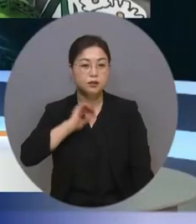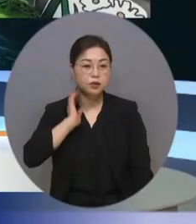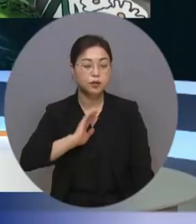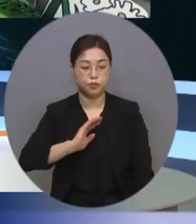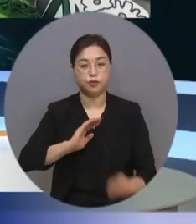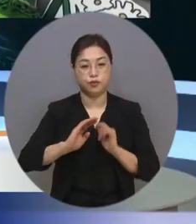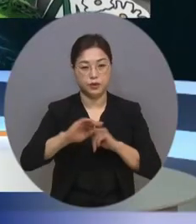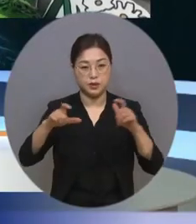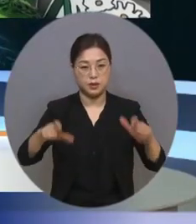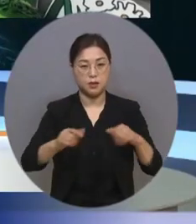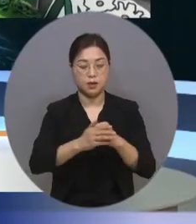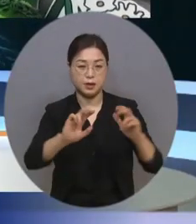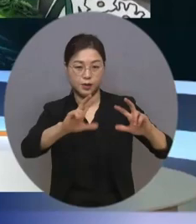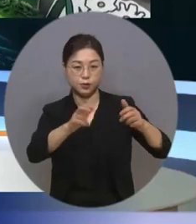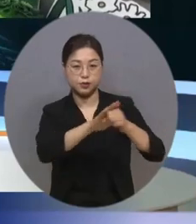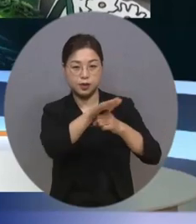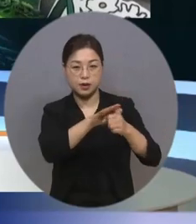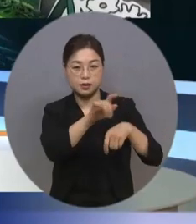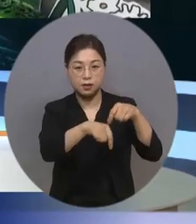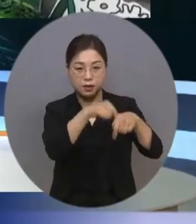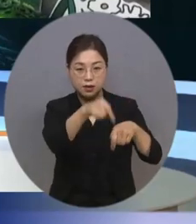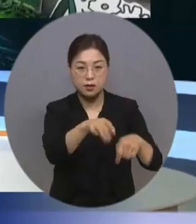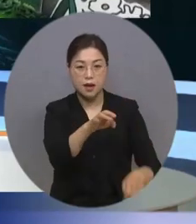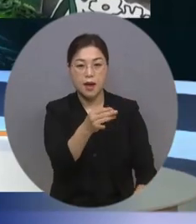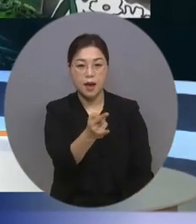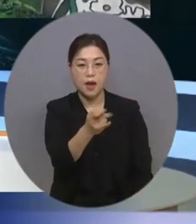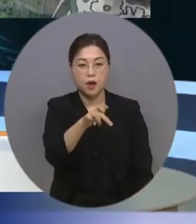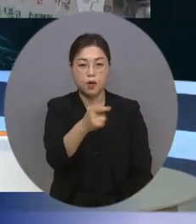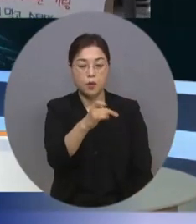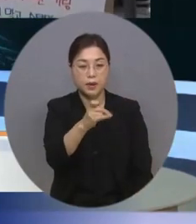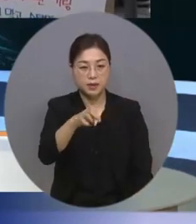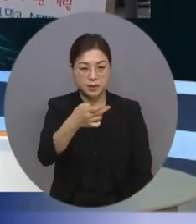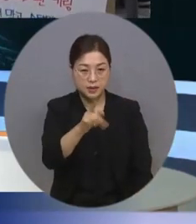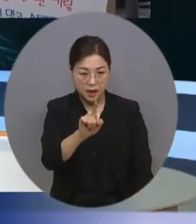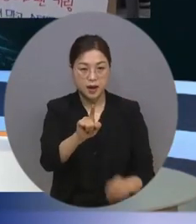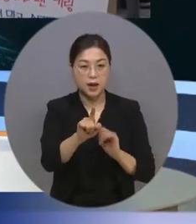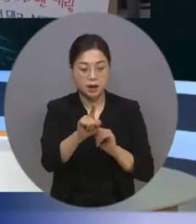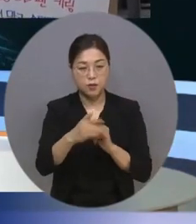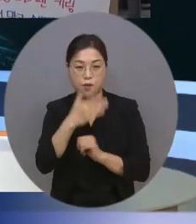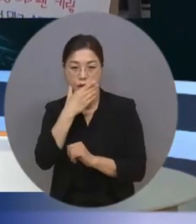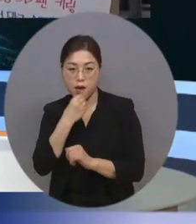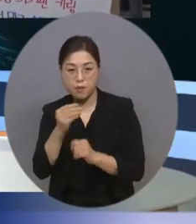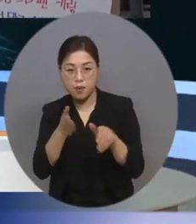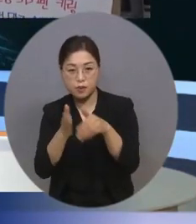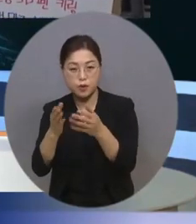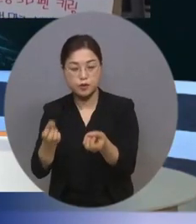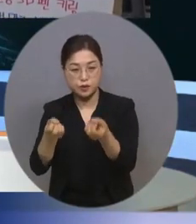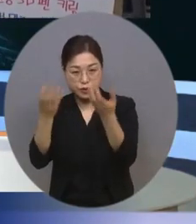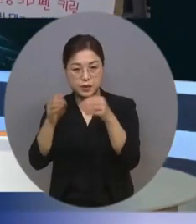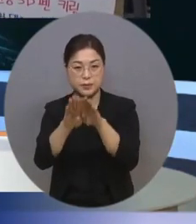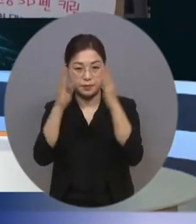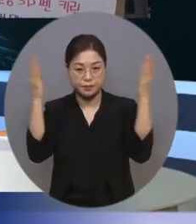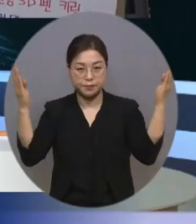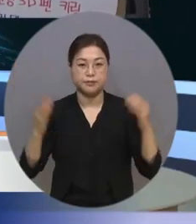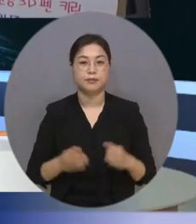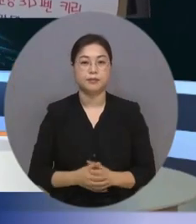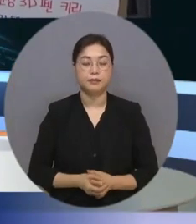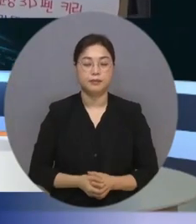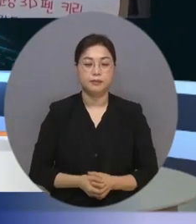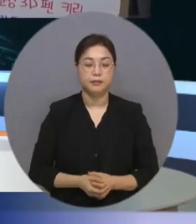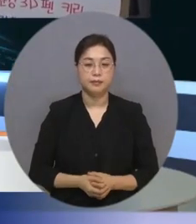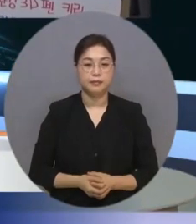의정부시가 지구사랑을 실천하는 에코페스타를 시작으로 행복로 축제가 막을 열었습니다. 정우선 기자가